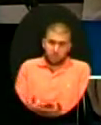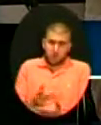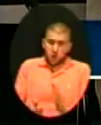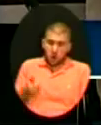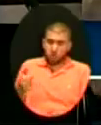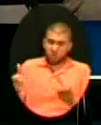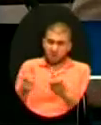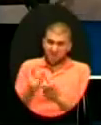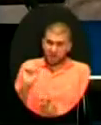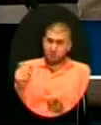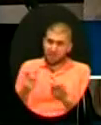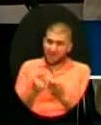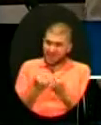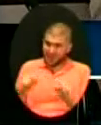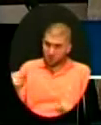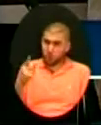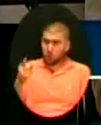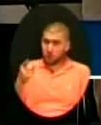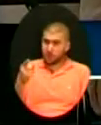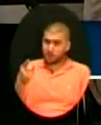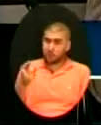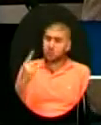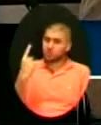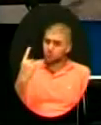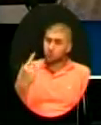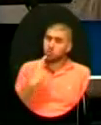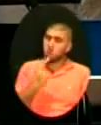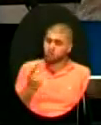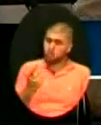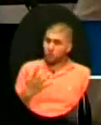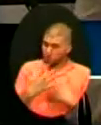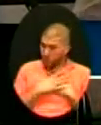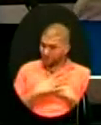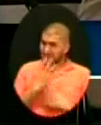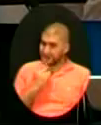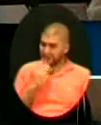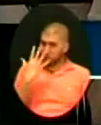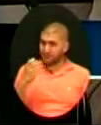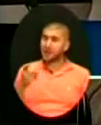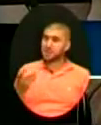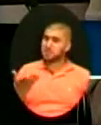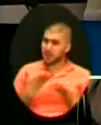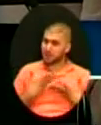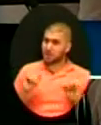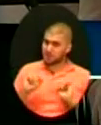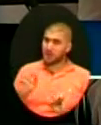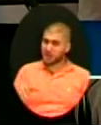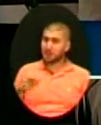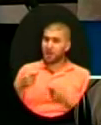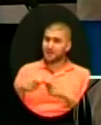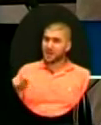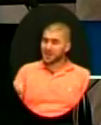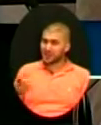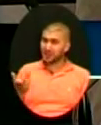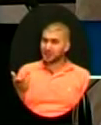ראש מפלגה של מפלגת החירות, אותו שטרחה, שטוען שהוא אוהב את ישראל ושהוא מתנגד לאנטישמיות. שמקבל חיבוק גם מצידם של חברי